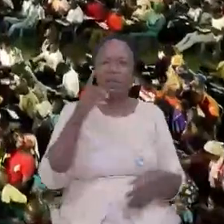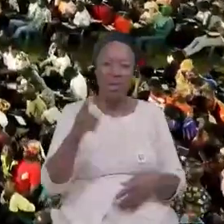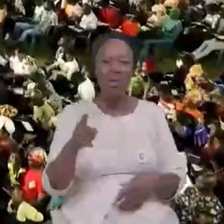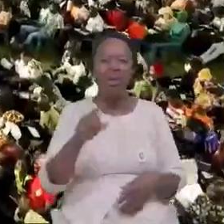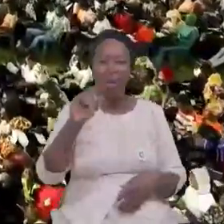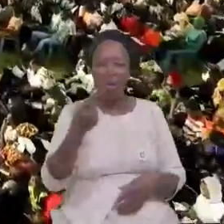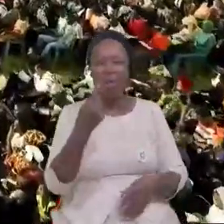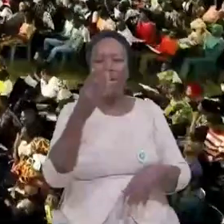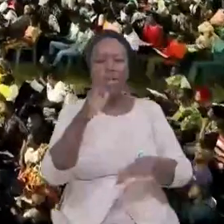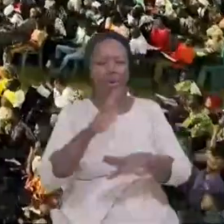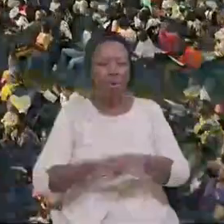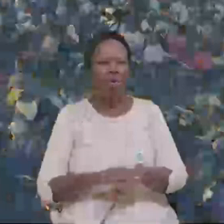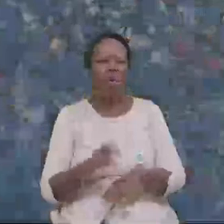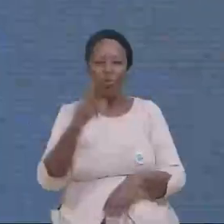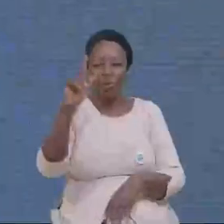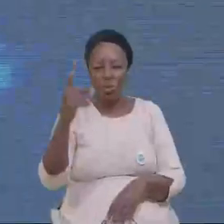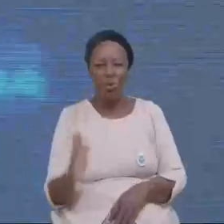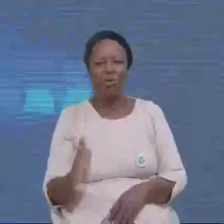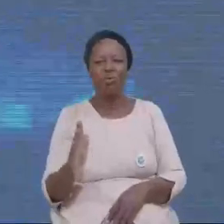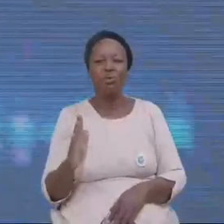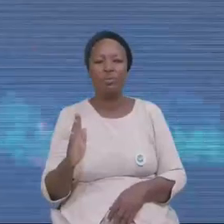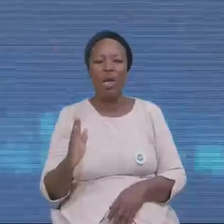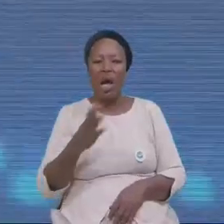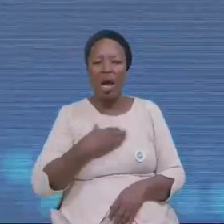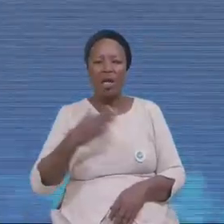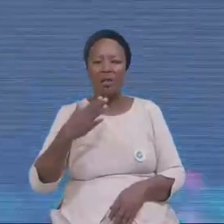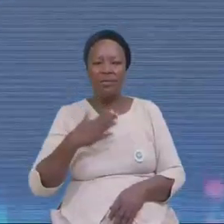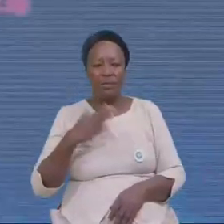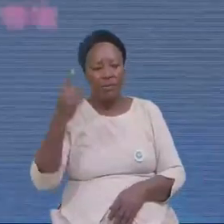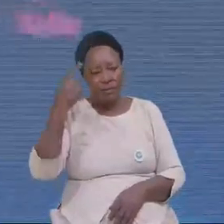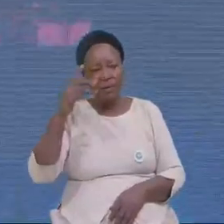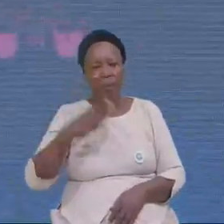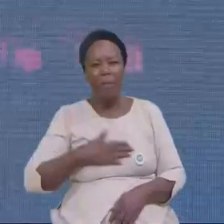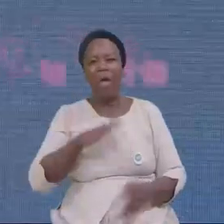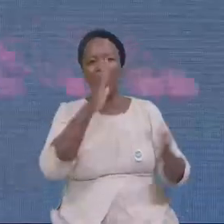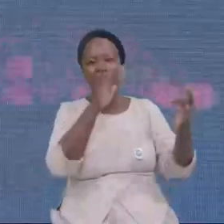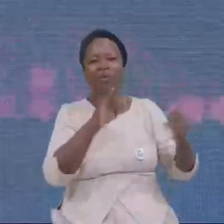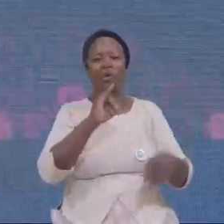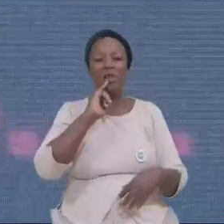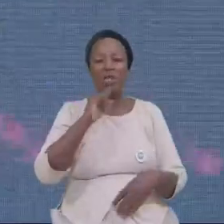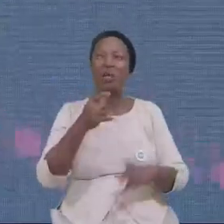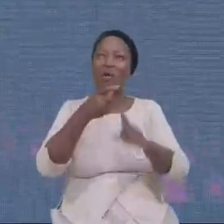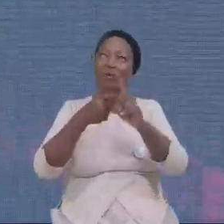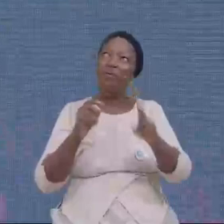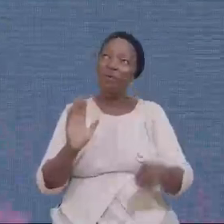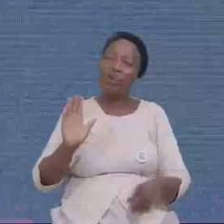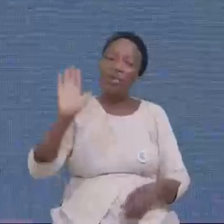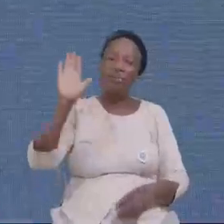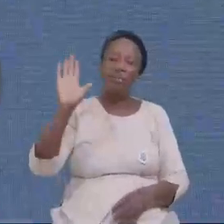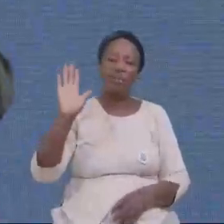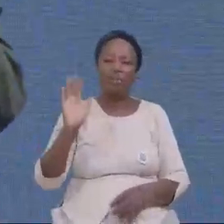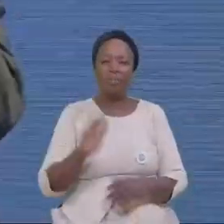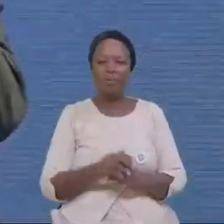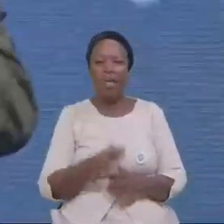5. Oui, mon âme, confie-toi en Dieu, car de lui vient mon espérance. Psaume 62, verset